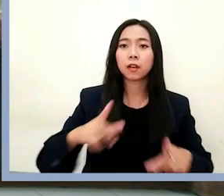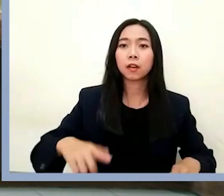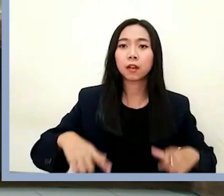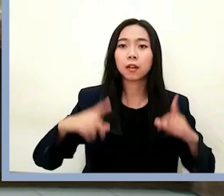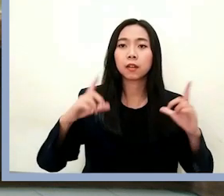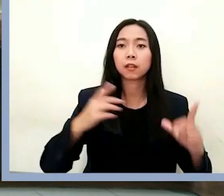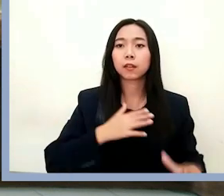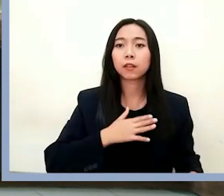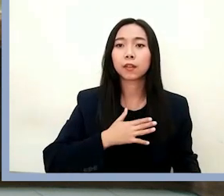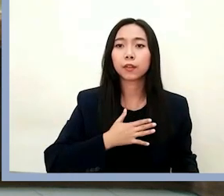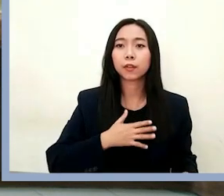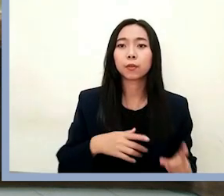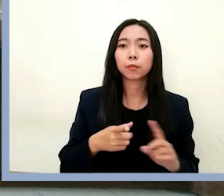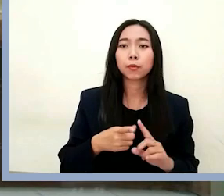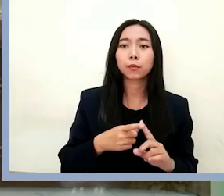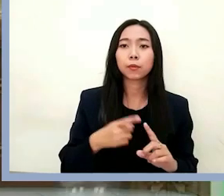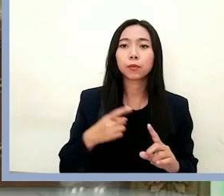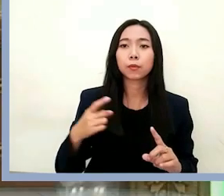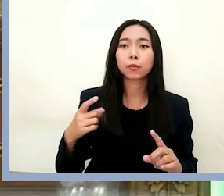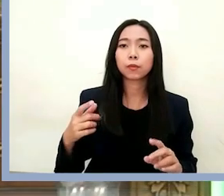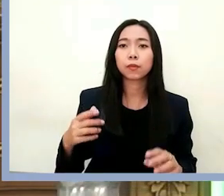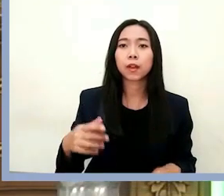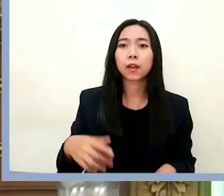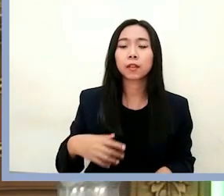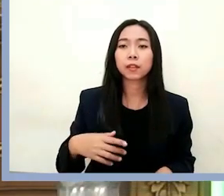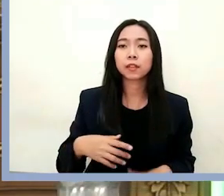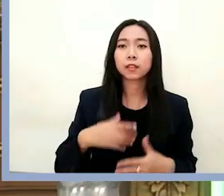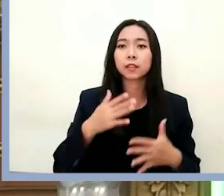jaga hidupku dari